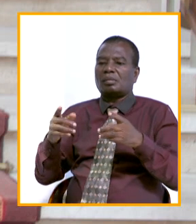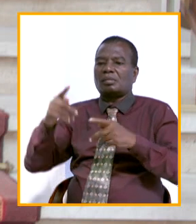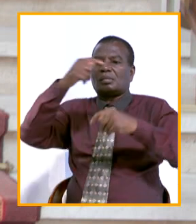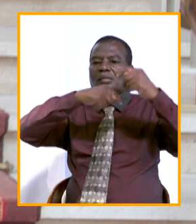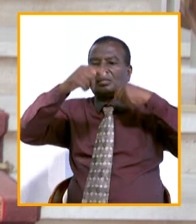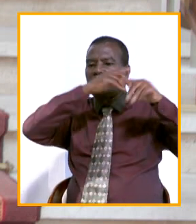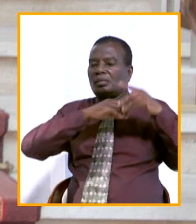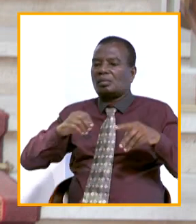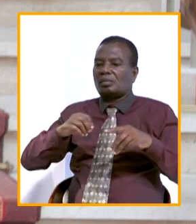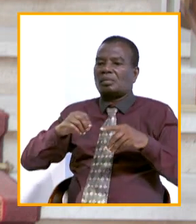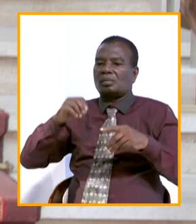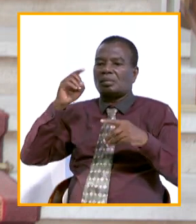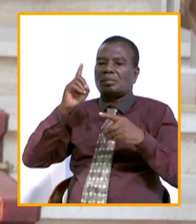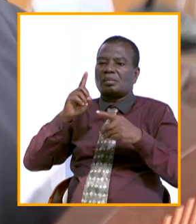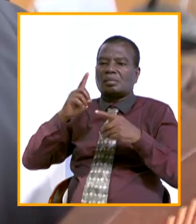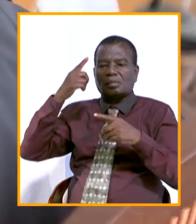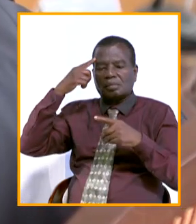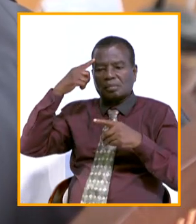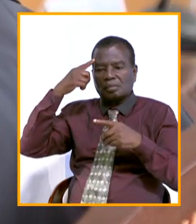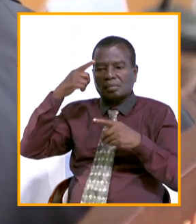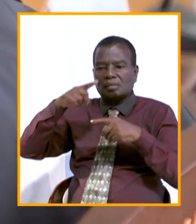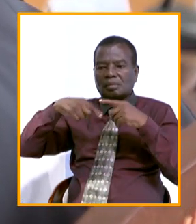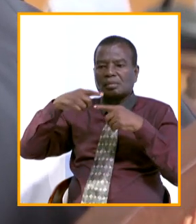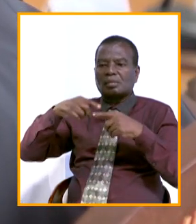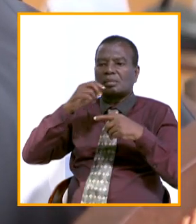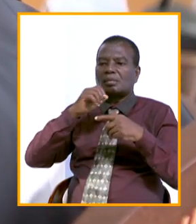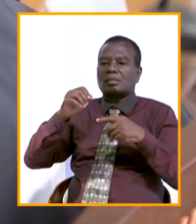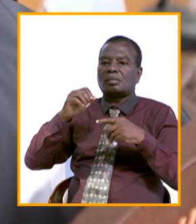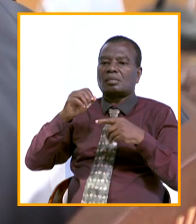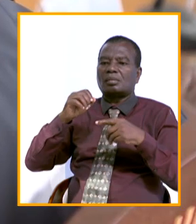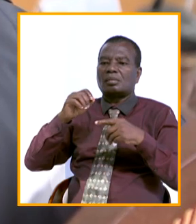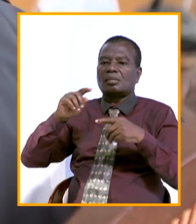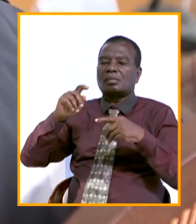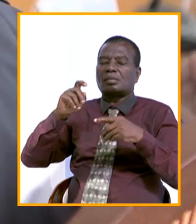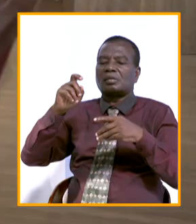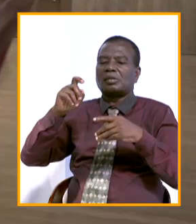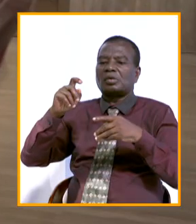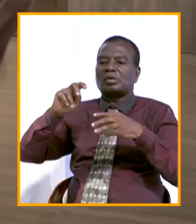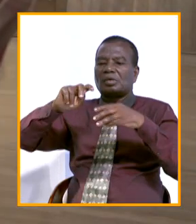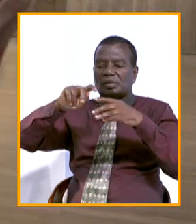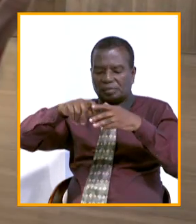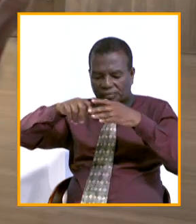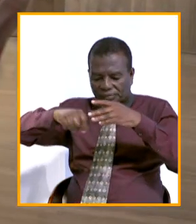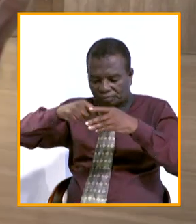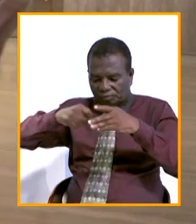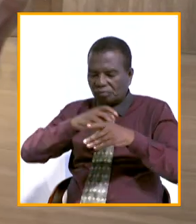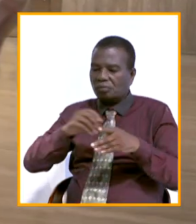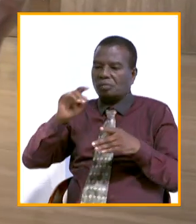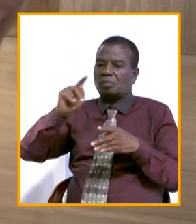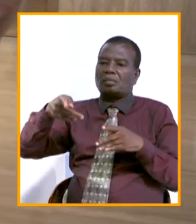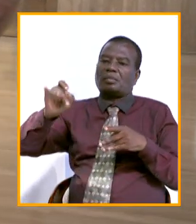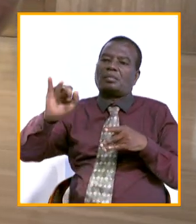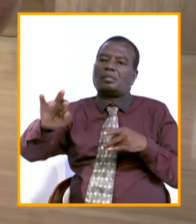d'Ivoire présentant la preuve d'une vaccination complète seront dispensés de tests PCR. Les